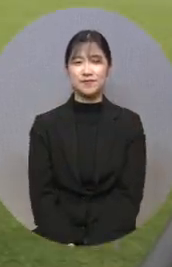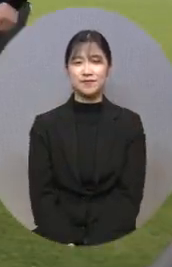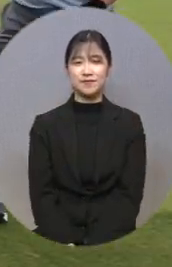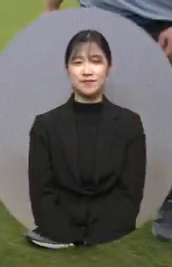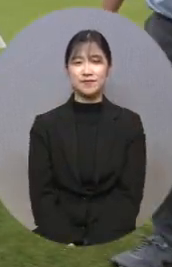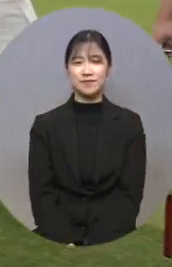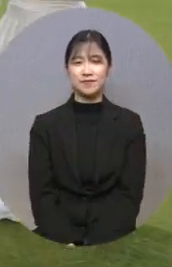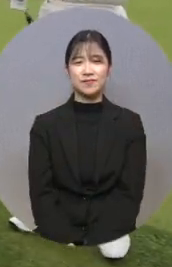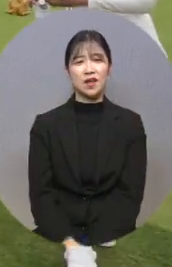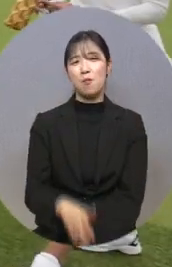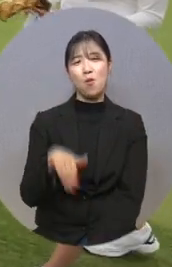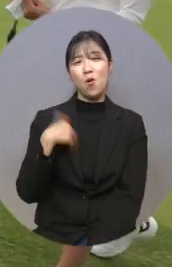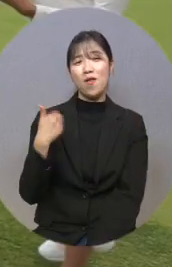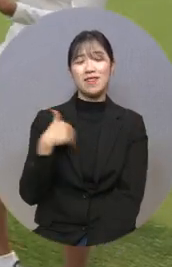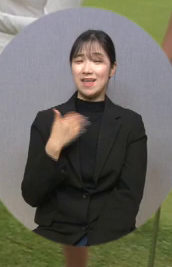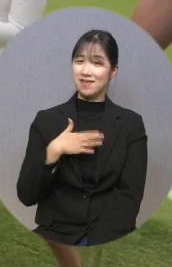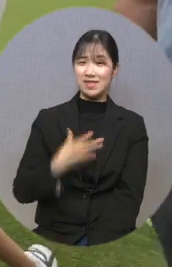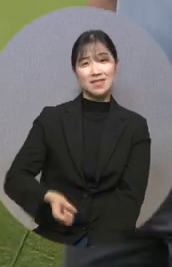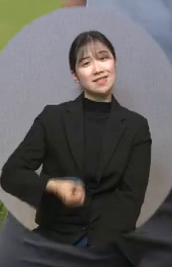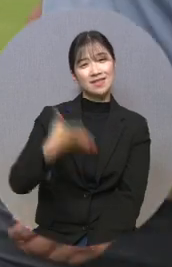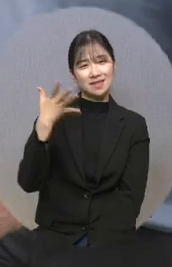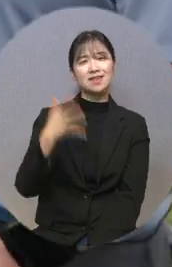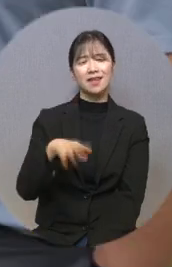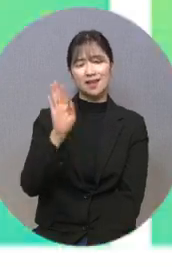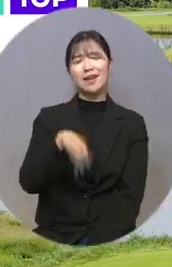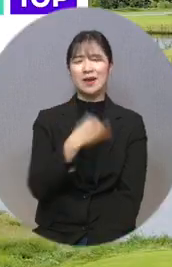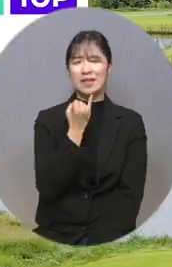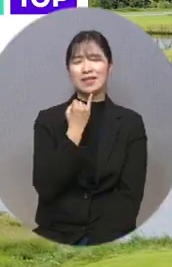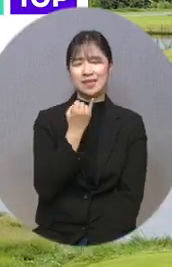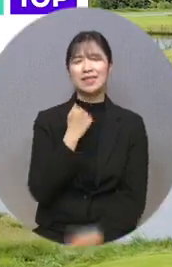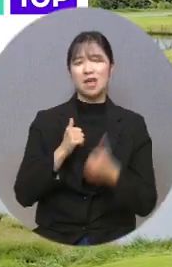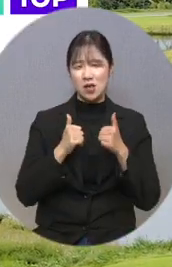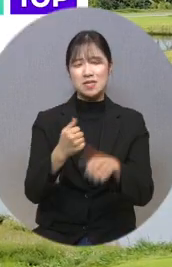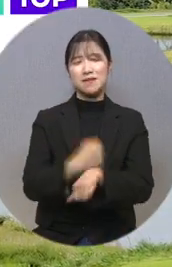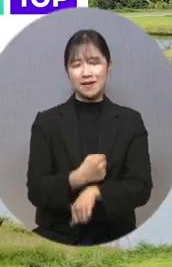모르겠다, 양. 이겼다, 양. 양. 괜찮아, 오빠요. 열심히 치면 됩니다, 양.